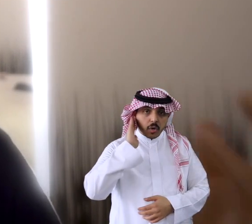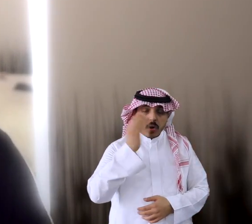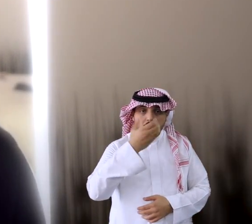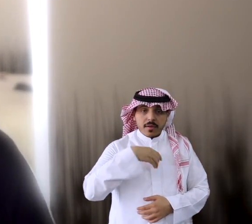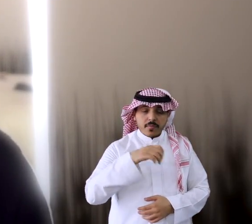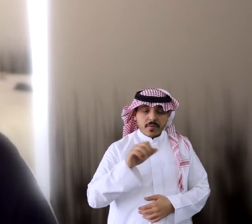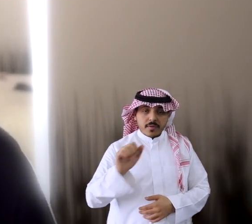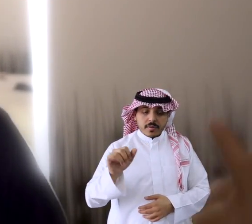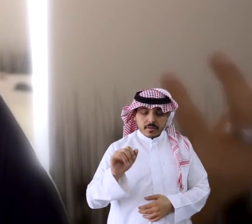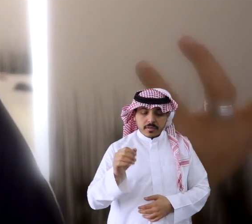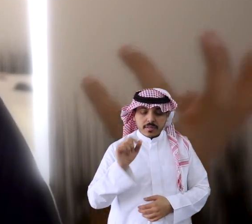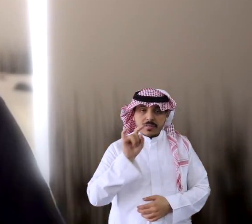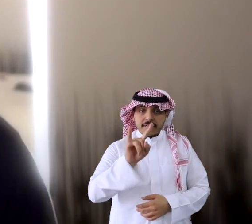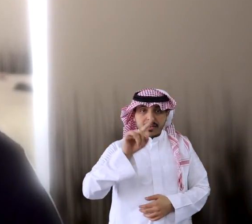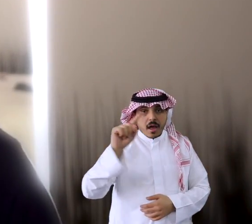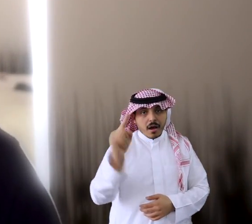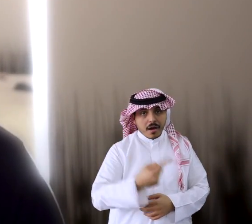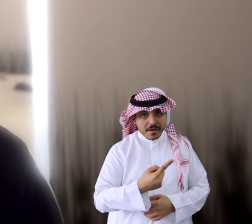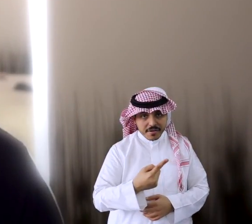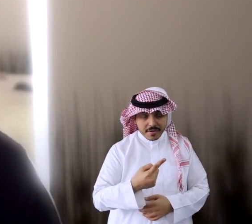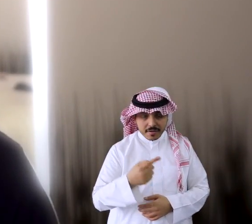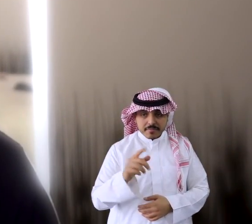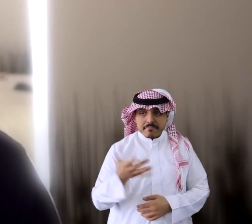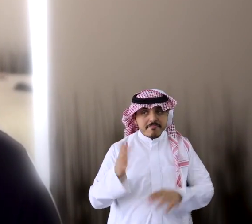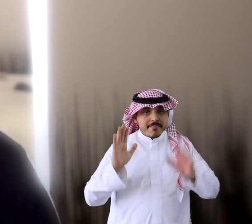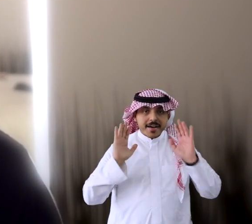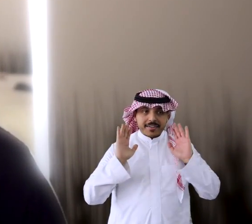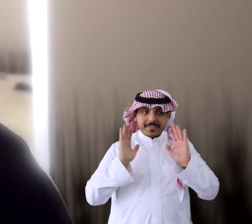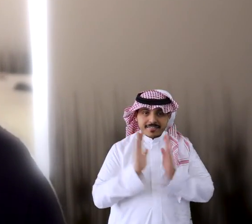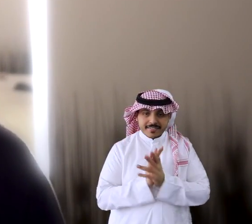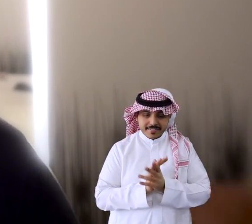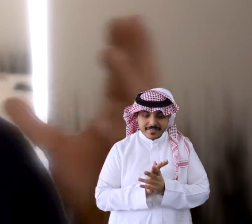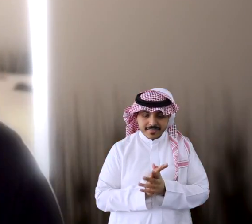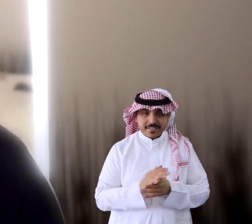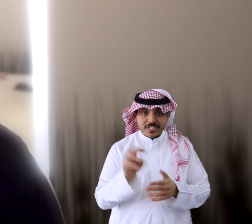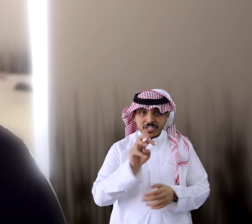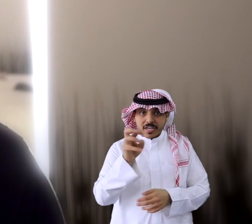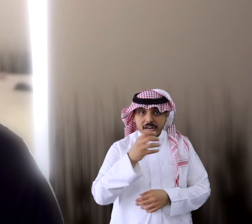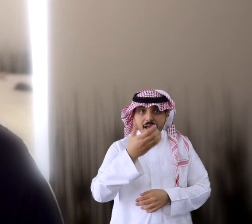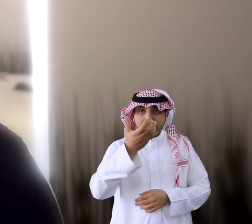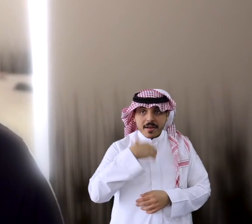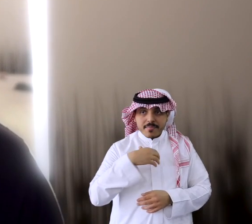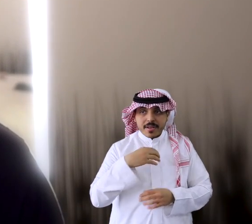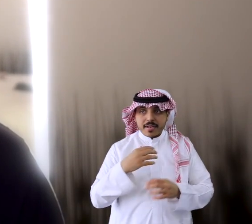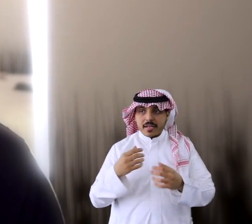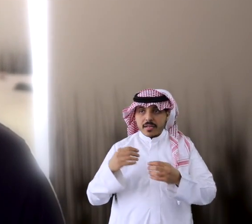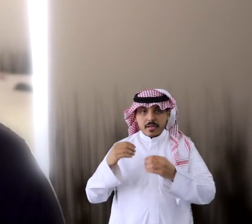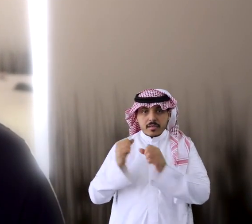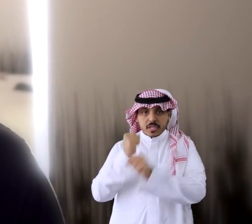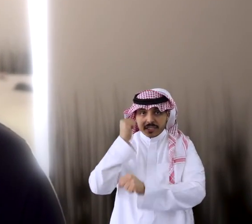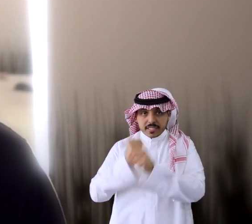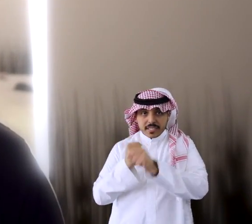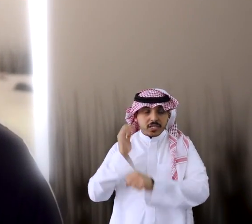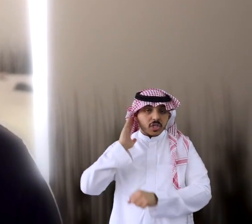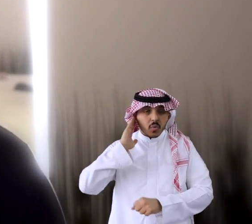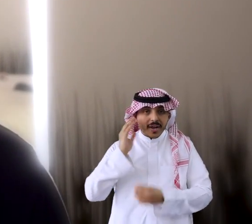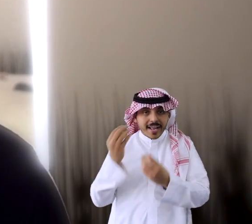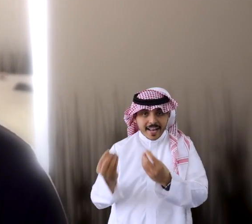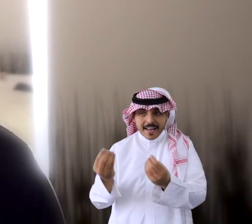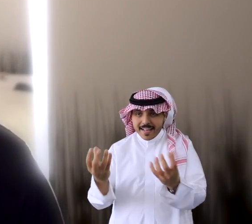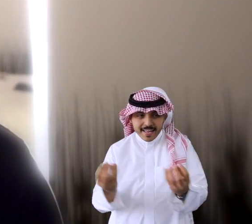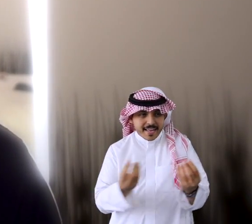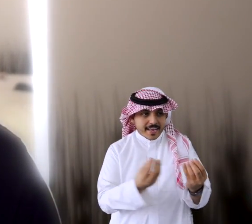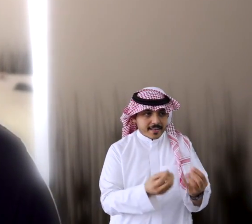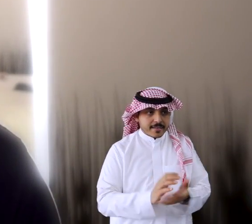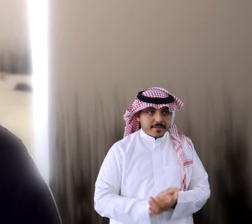وايضا نسخه ال 10 ار اللي ما ندري وش الوضع حقها. فهنا ابل قاعده تقلل من نفس الانتاجيه, هذا الشيء برضه